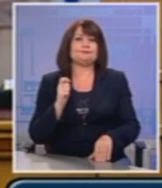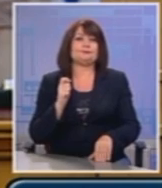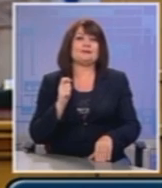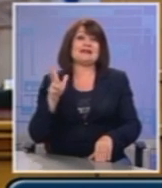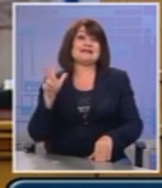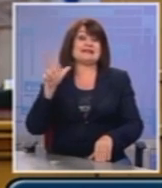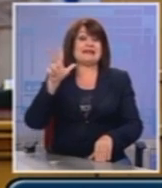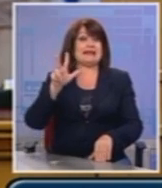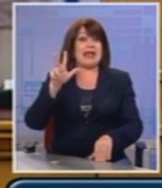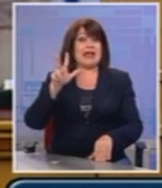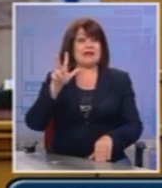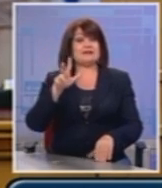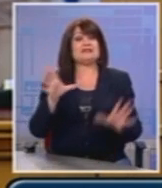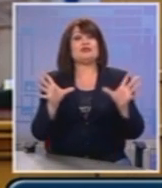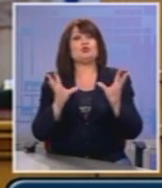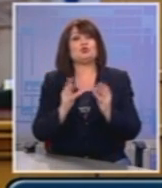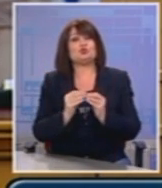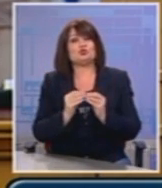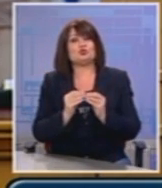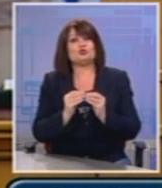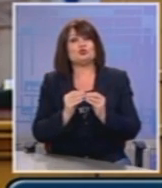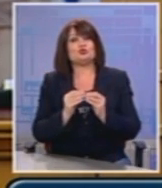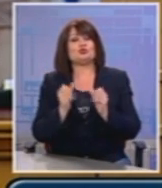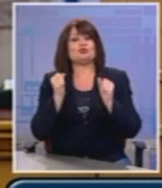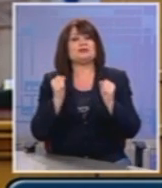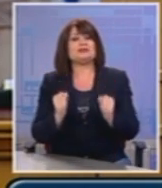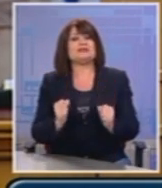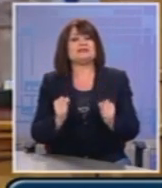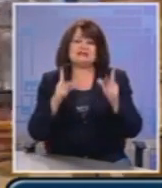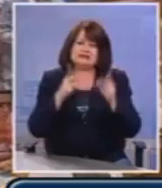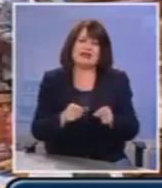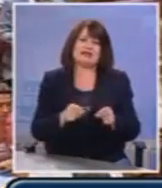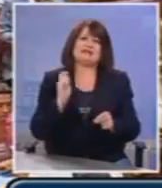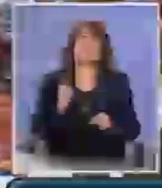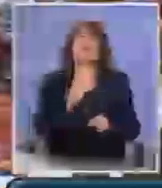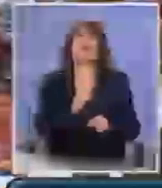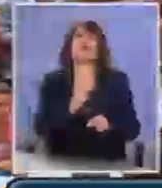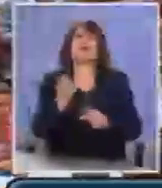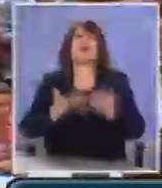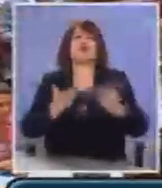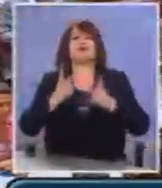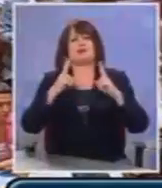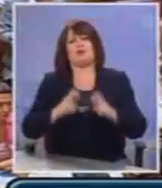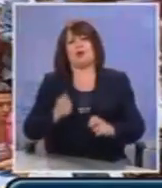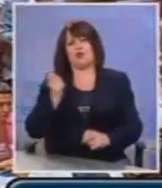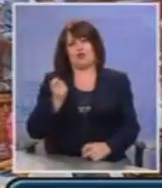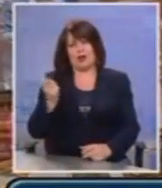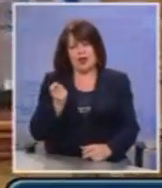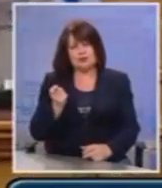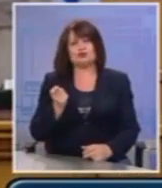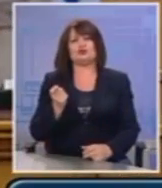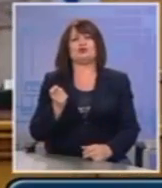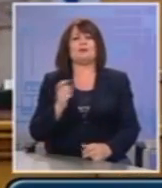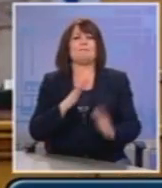συνέλευση για την τάση των πληρωμών τον λογιστικό έλεγχο του χρέους την